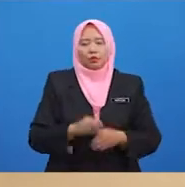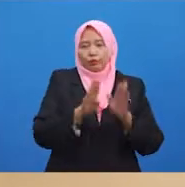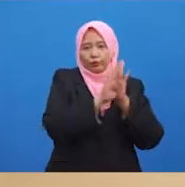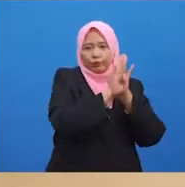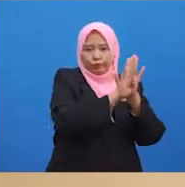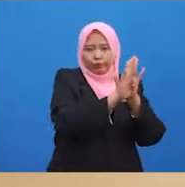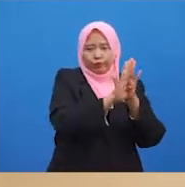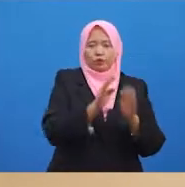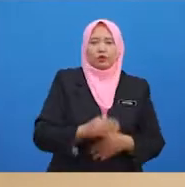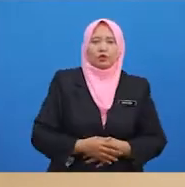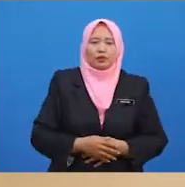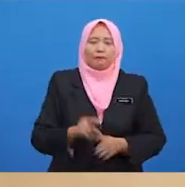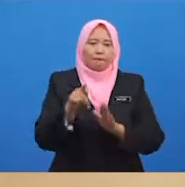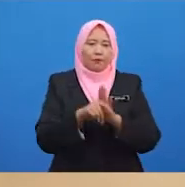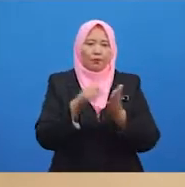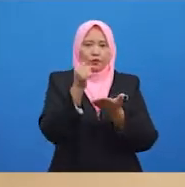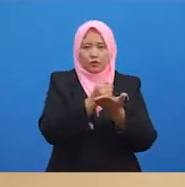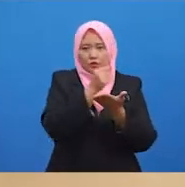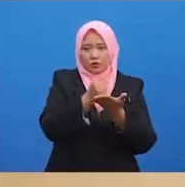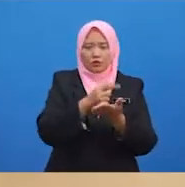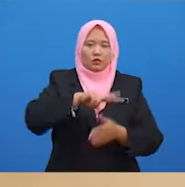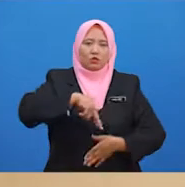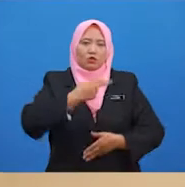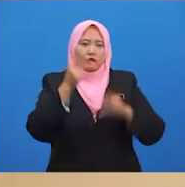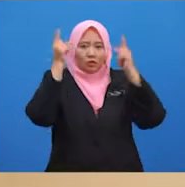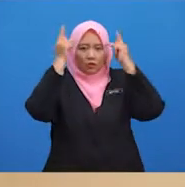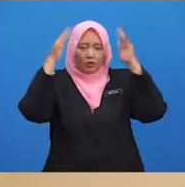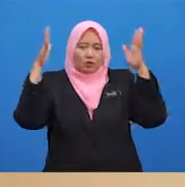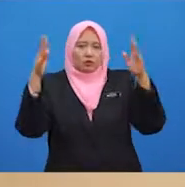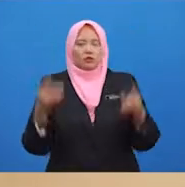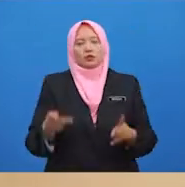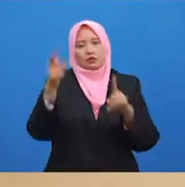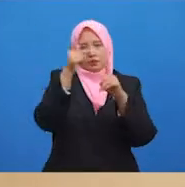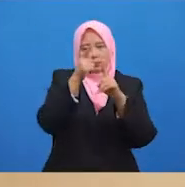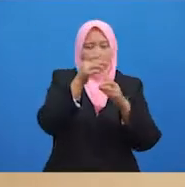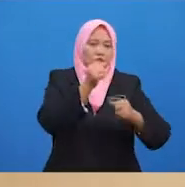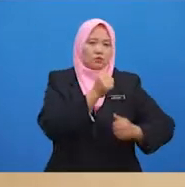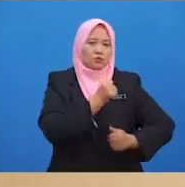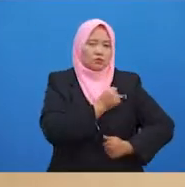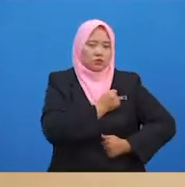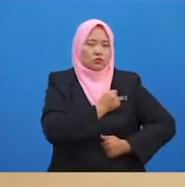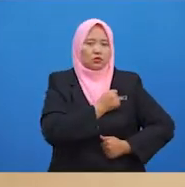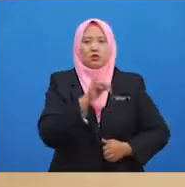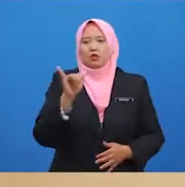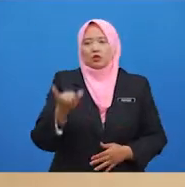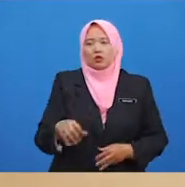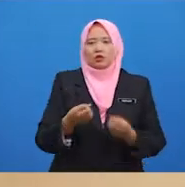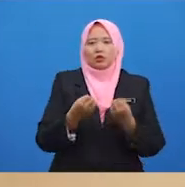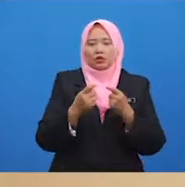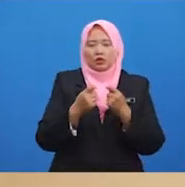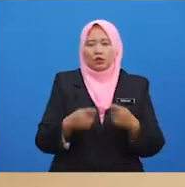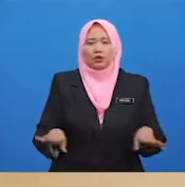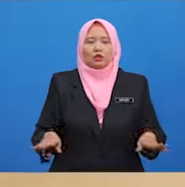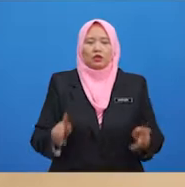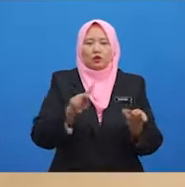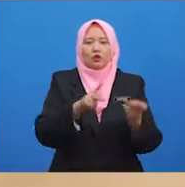dibuktikan apabila penyajak meluahkan rasa kagumnya terhadap para pejuang negara yang telah banyak